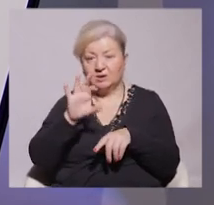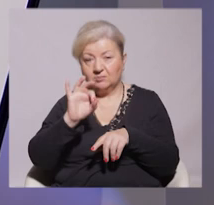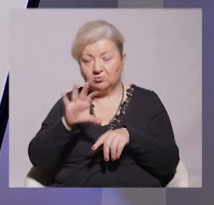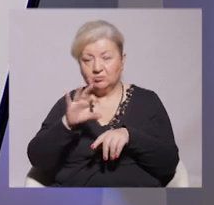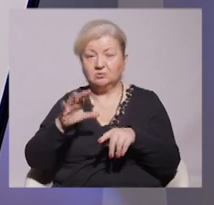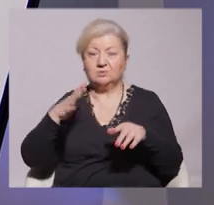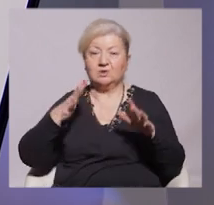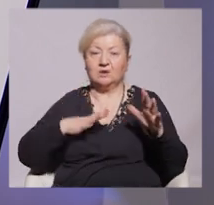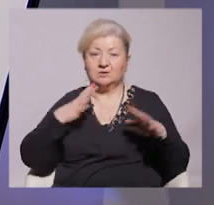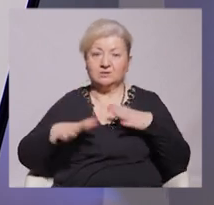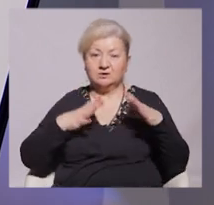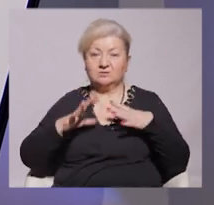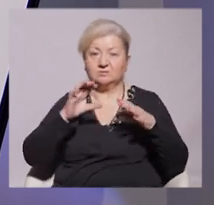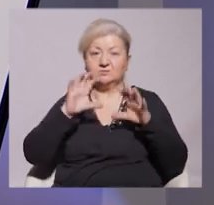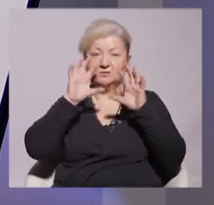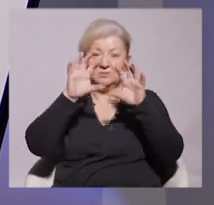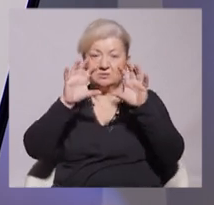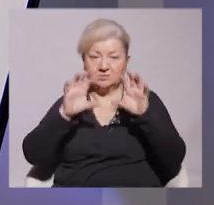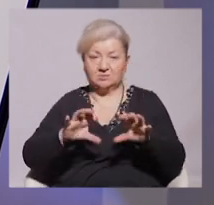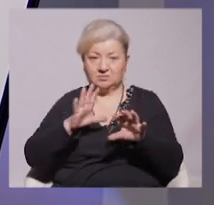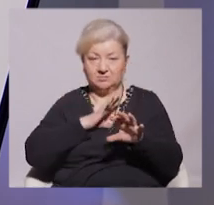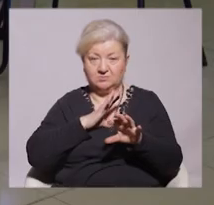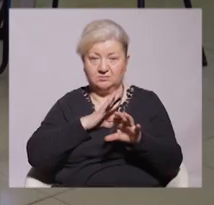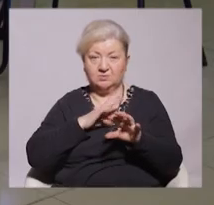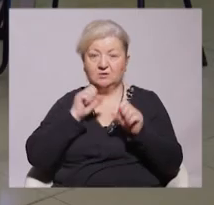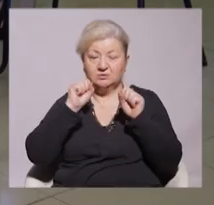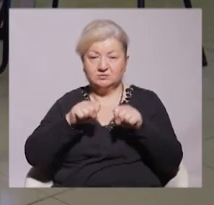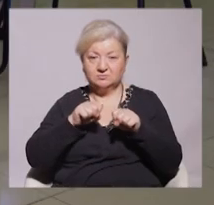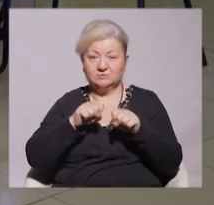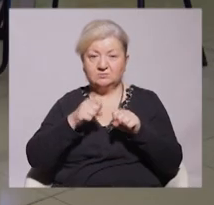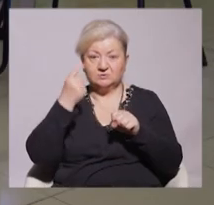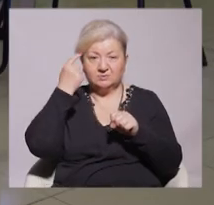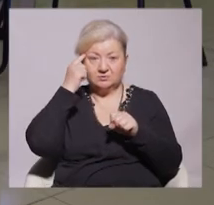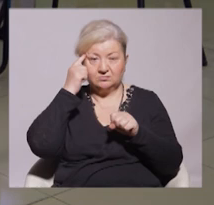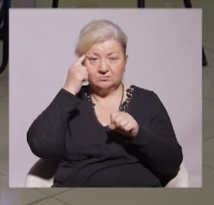ენერგიის შენახვის კანონი და შევძელით ტყვიის საწყისი სიჩქარის განსაზღვრა.